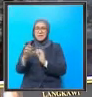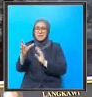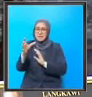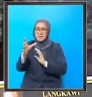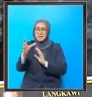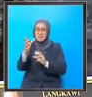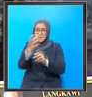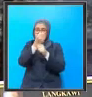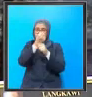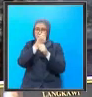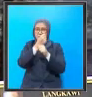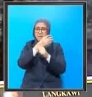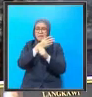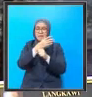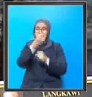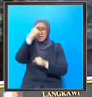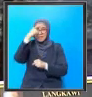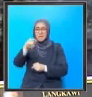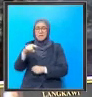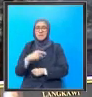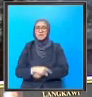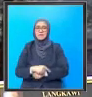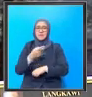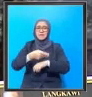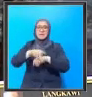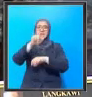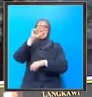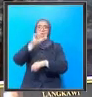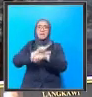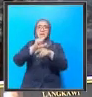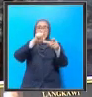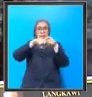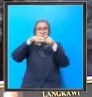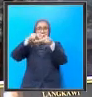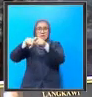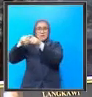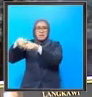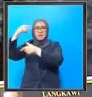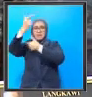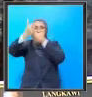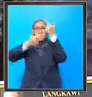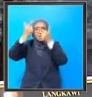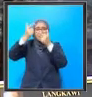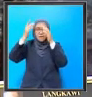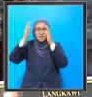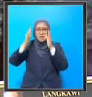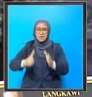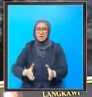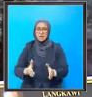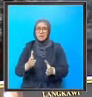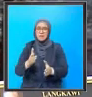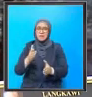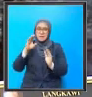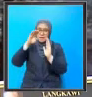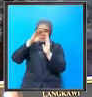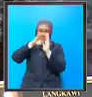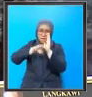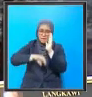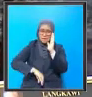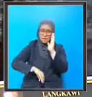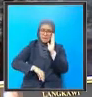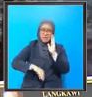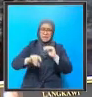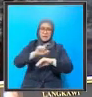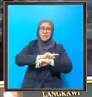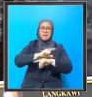supaya dapat telah memperlengkapi menarik lancung sekurang-kurangnya daripada daratan